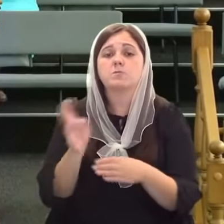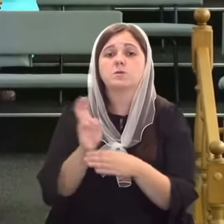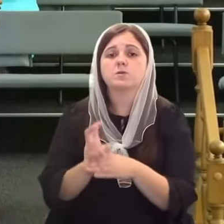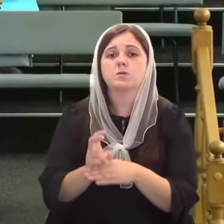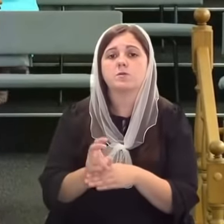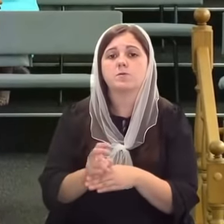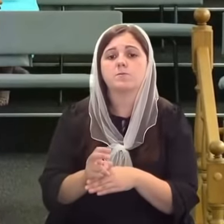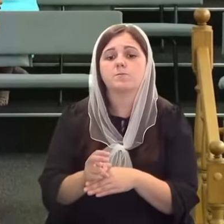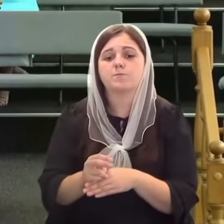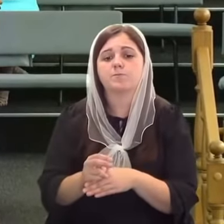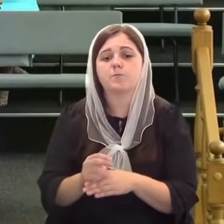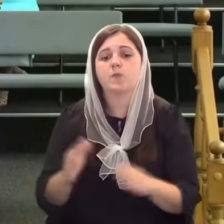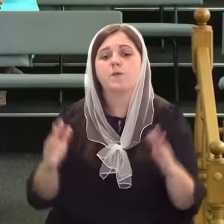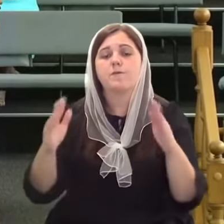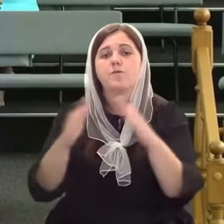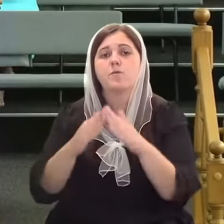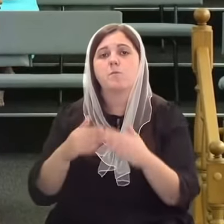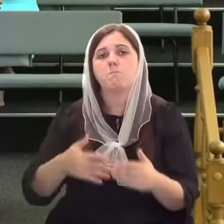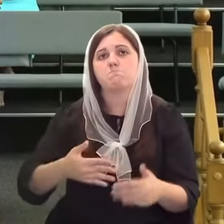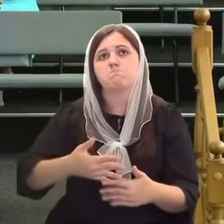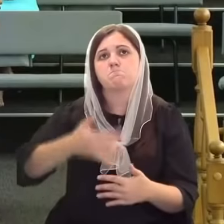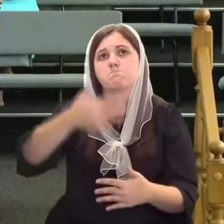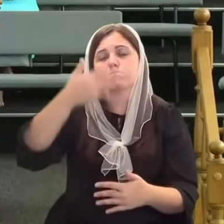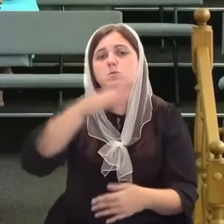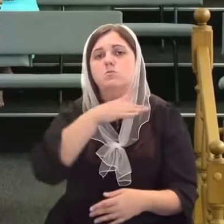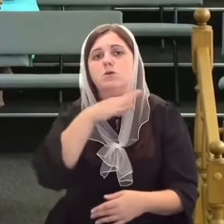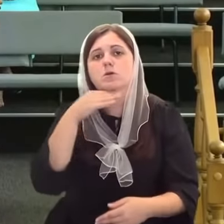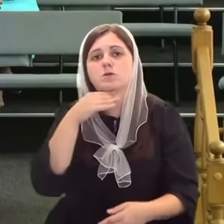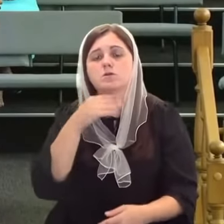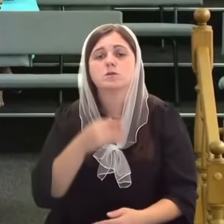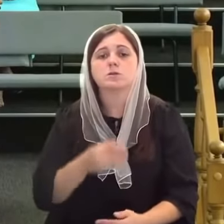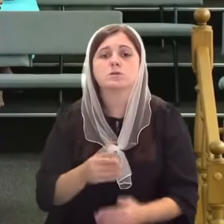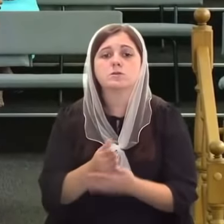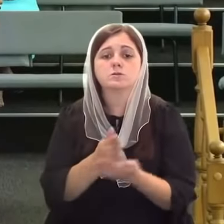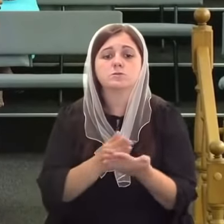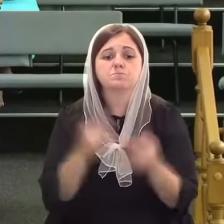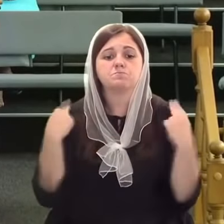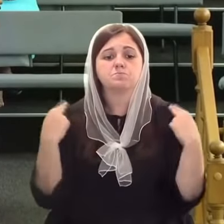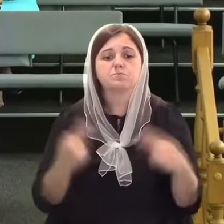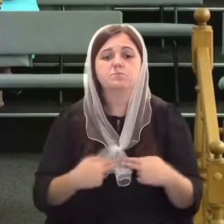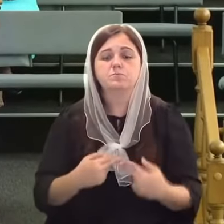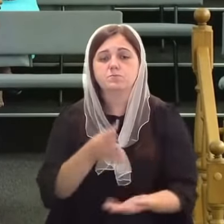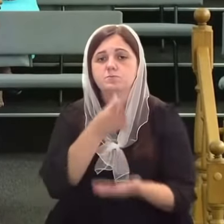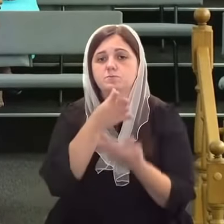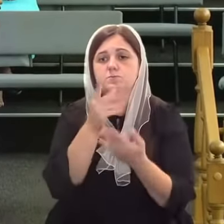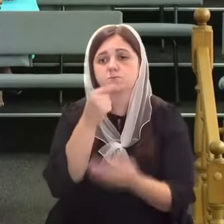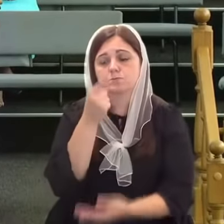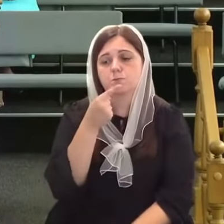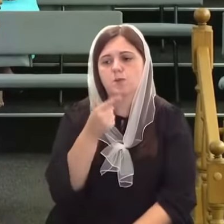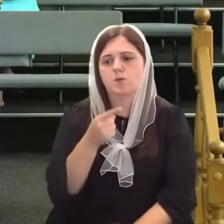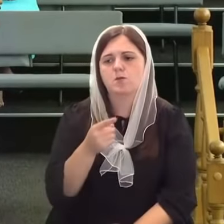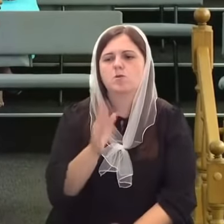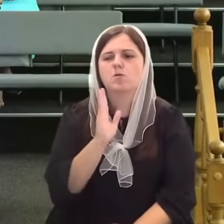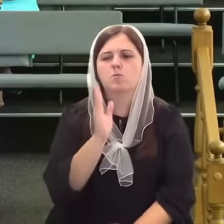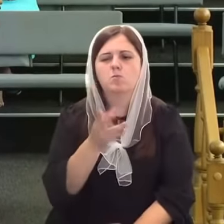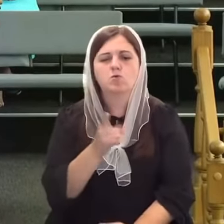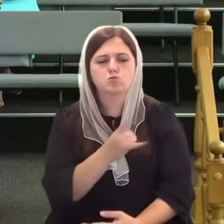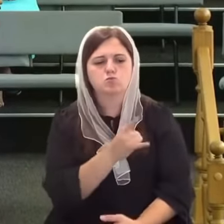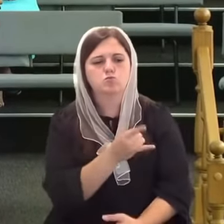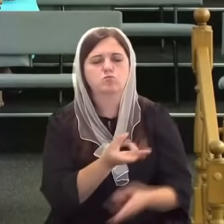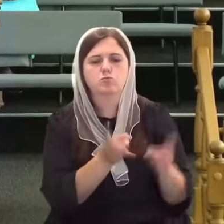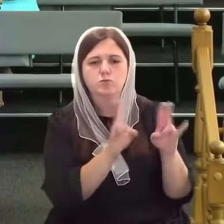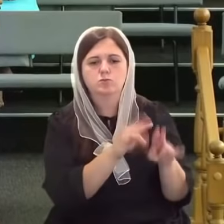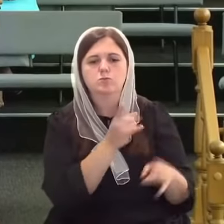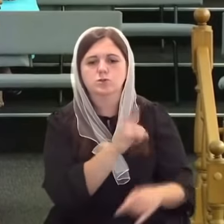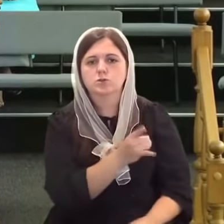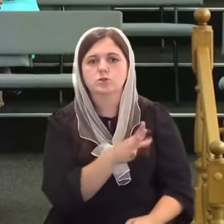многоэтажный, был такой многоэтажный дом, и служитель пастора церкви Владимир говорит: «Побудь в машине,